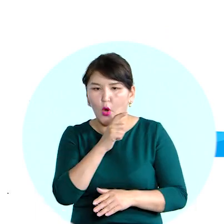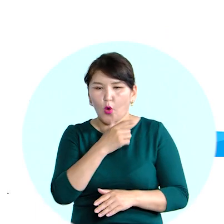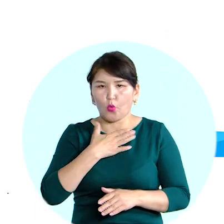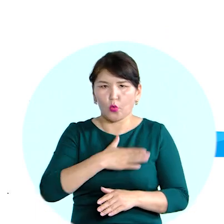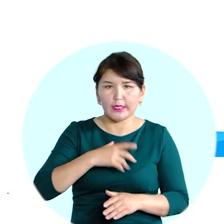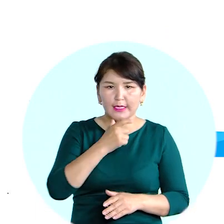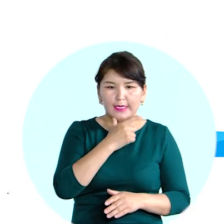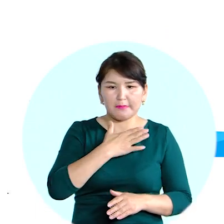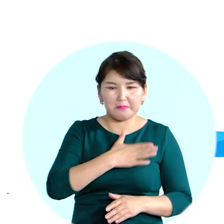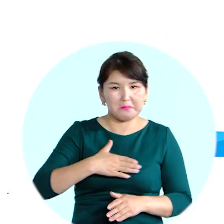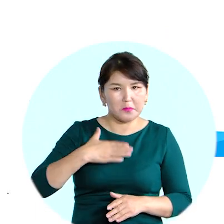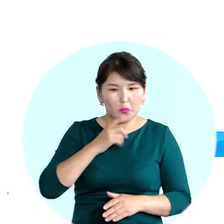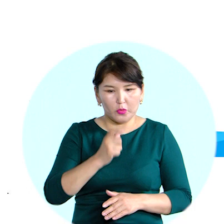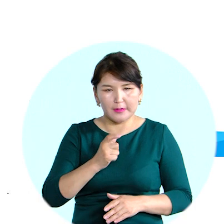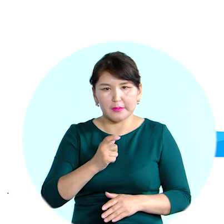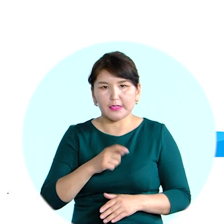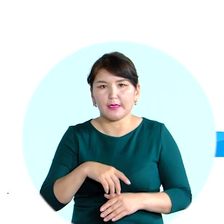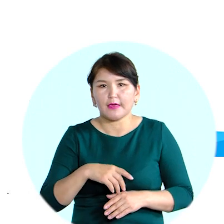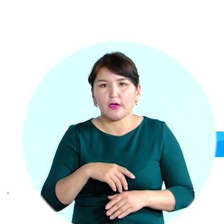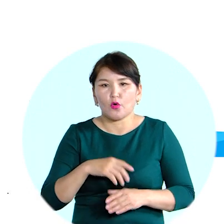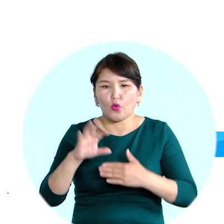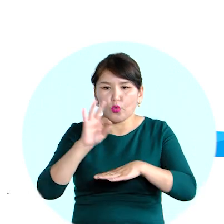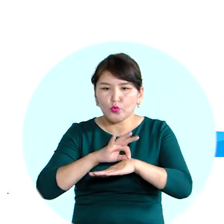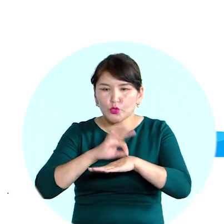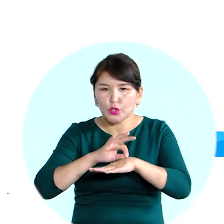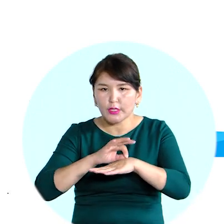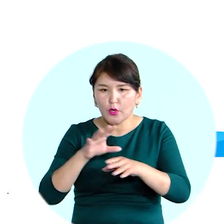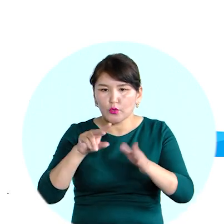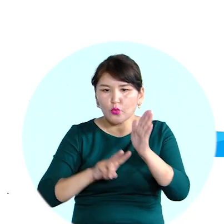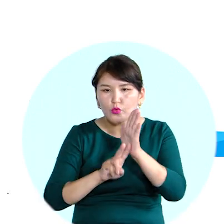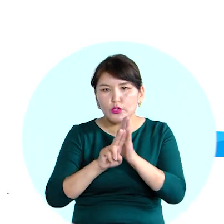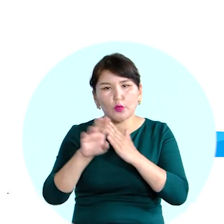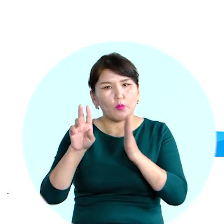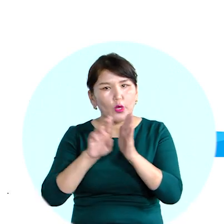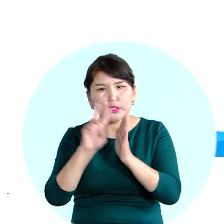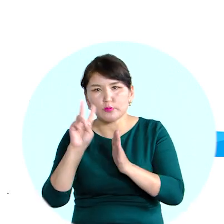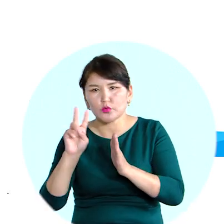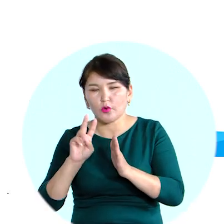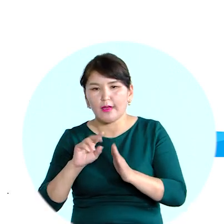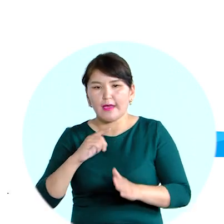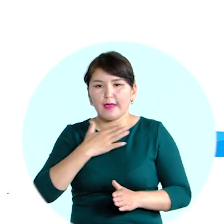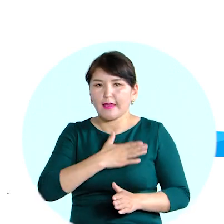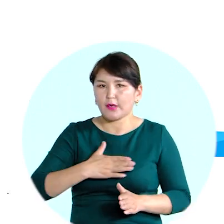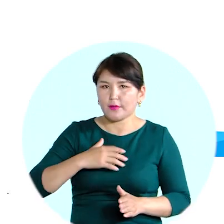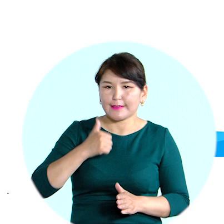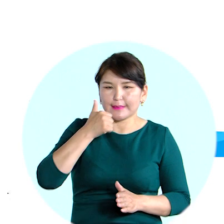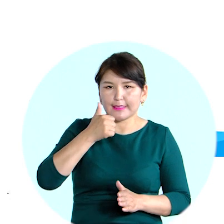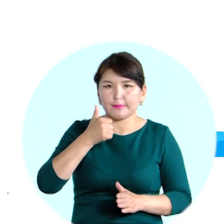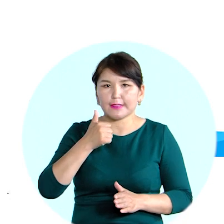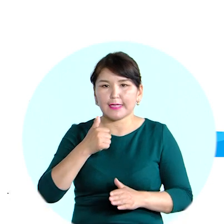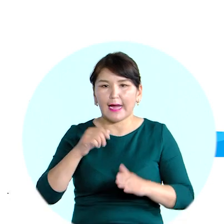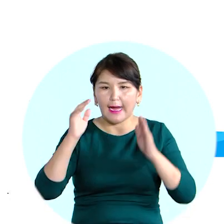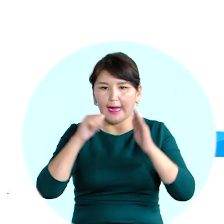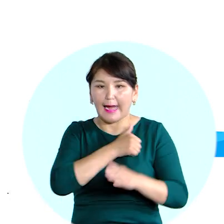гол үзүүлэлтүүд нь юу гэхээр нэнгийн үзүүлэлт, химийн бодисын үзүүлэлтүүд, за мэдрэхэн үзүүлэлтүүд нийт 85 үзүүлэлт нь хүний